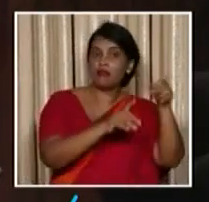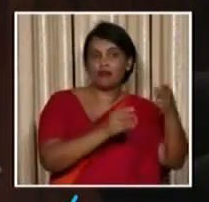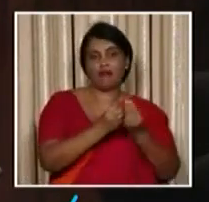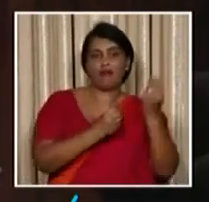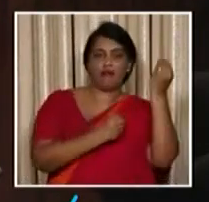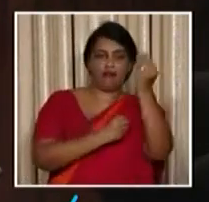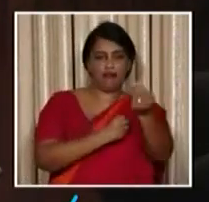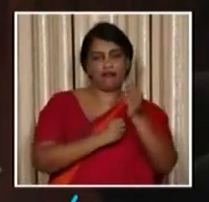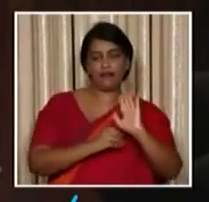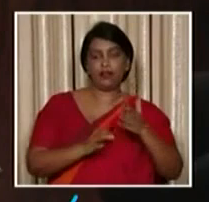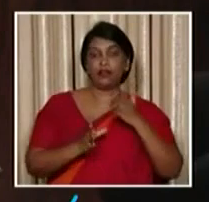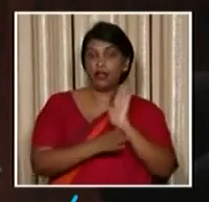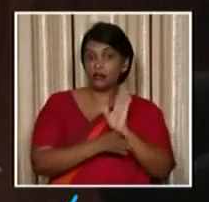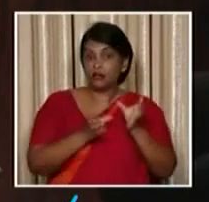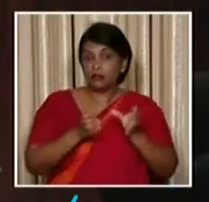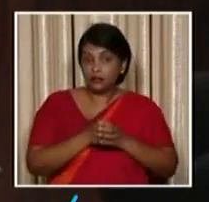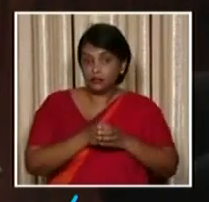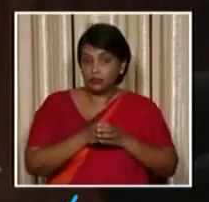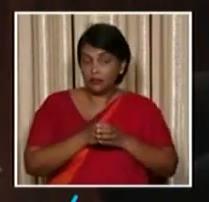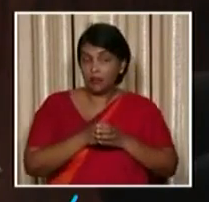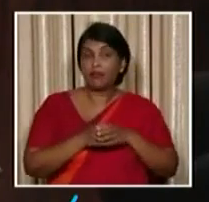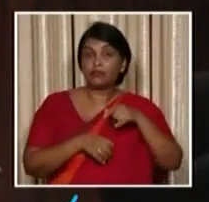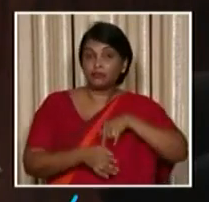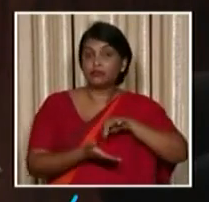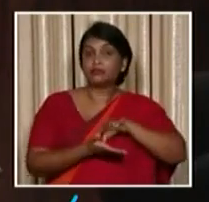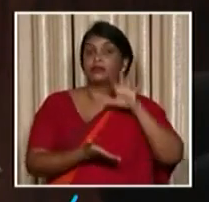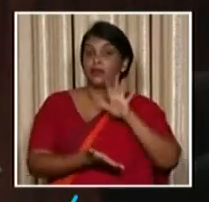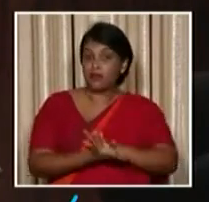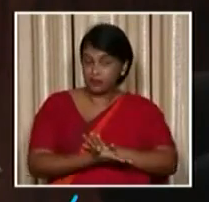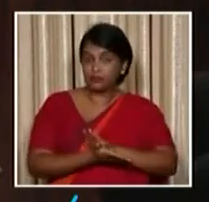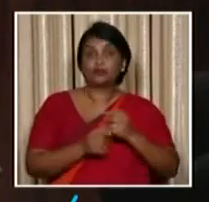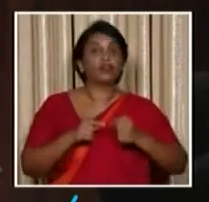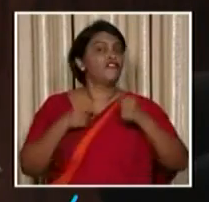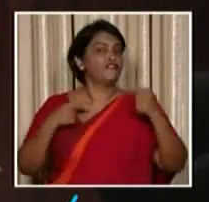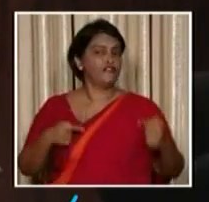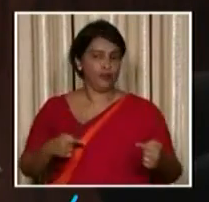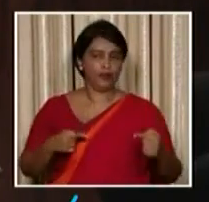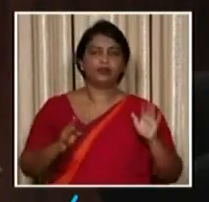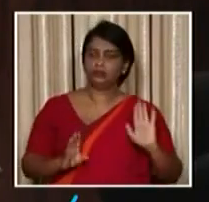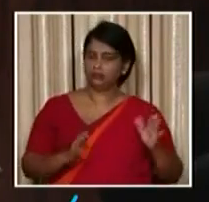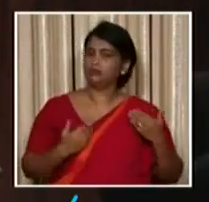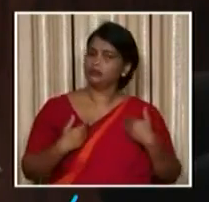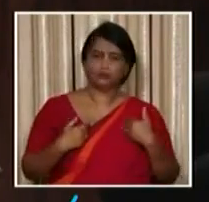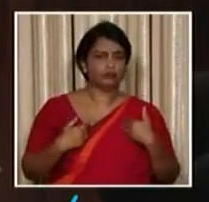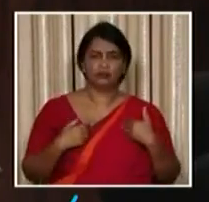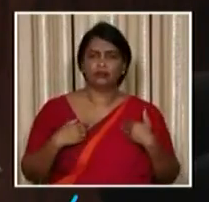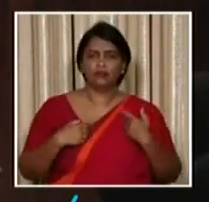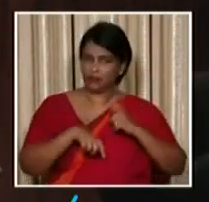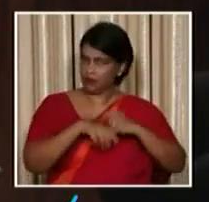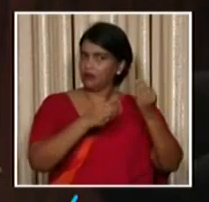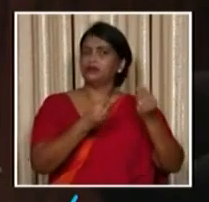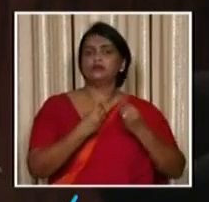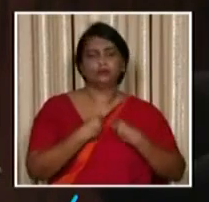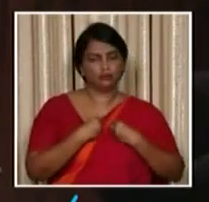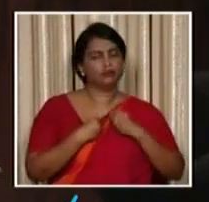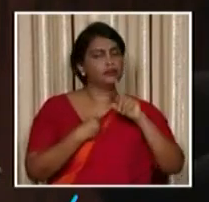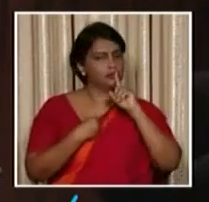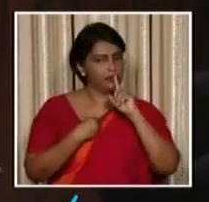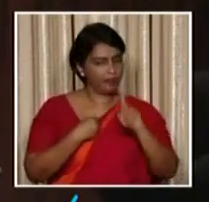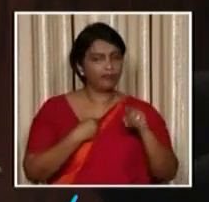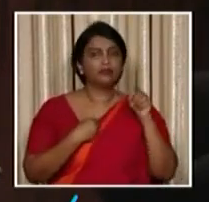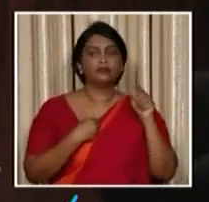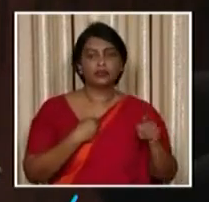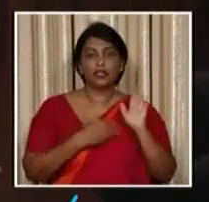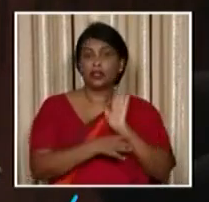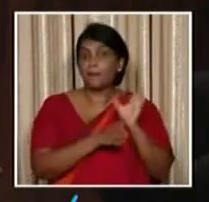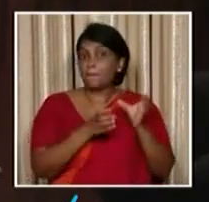ඇති. නමුත් ශ්‍රී ලංකා නිදහස් පක්ෂය තීන්දුව අරන් තියෙන්නේ විපක්ෂයේ දේශපාලනික අනේ නිසා අපිට ඒ අවස්ථාව දෙන්න කියන එක ඉල්ලනවා. ඒක